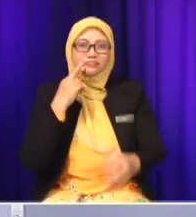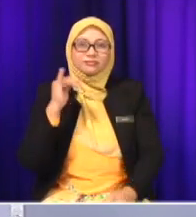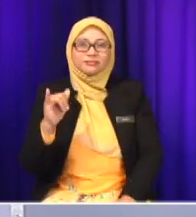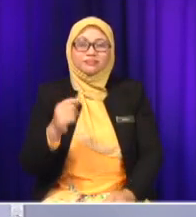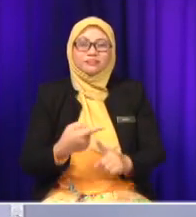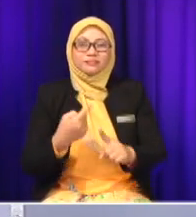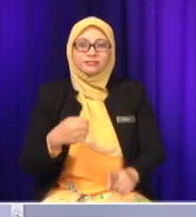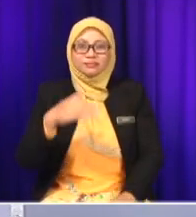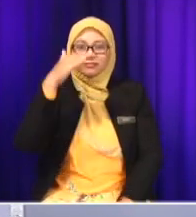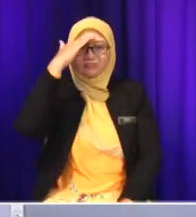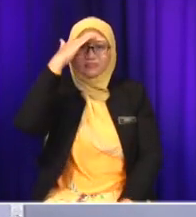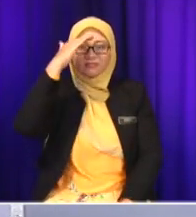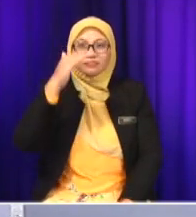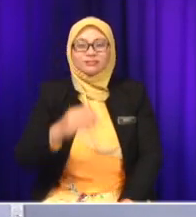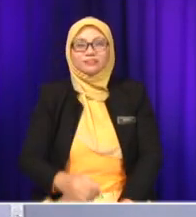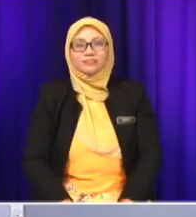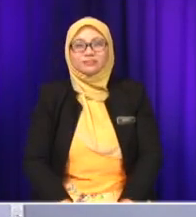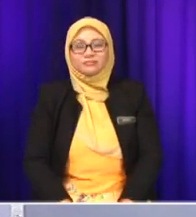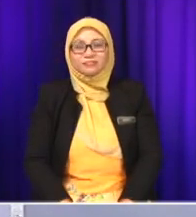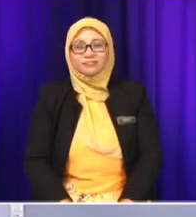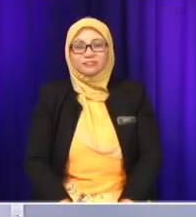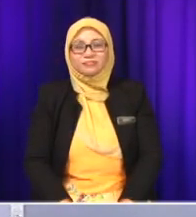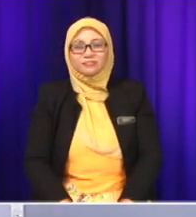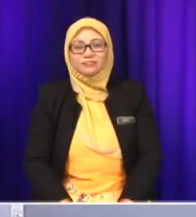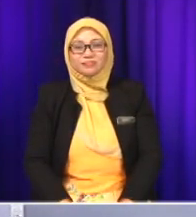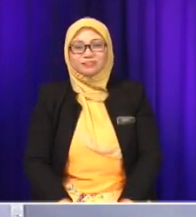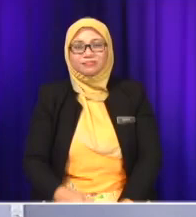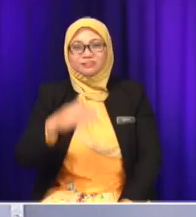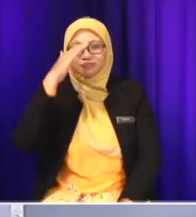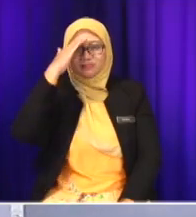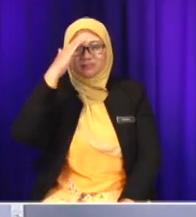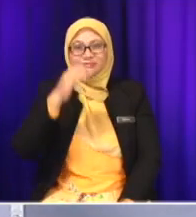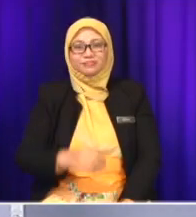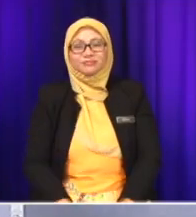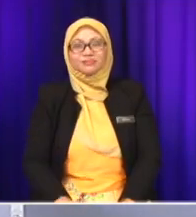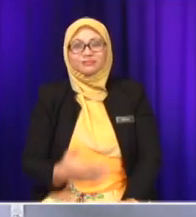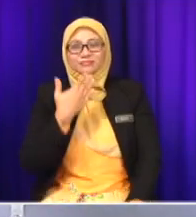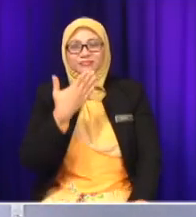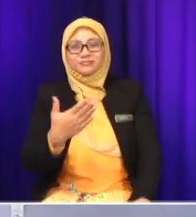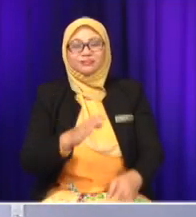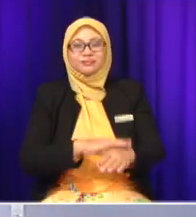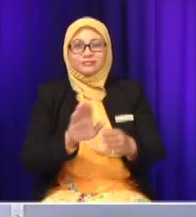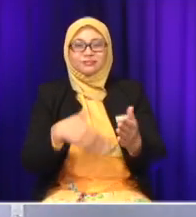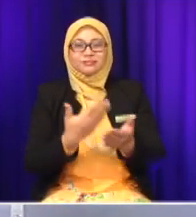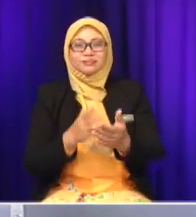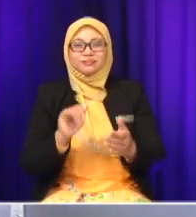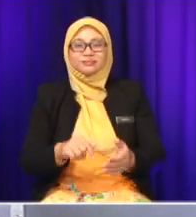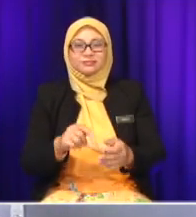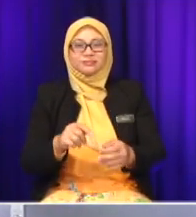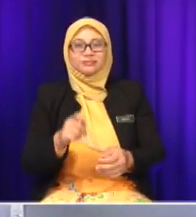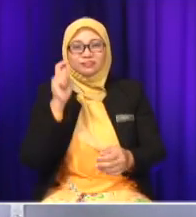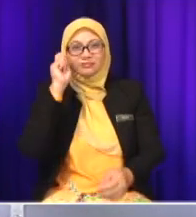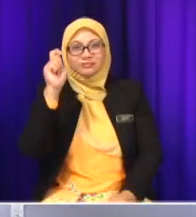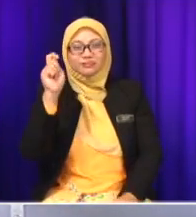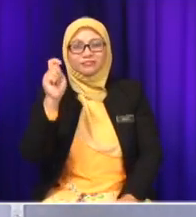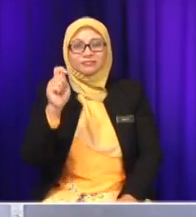daripada SM pendidikan khas vokasional Indah purura kulai Johor dan terima kasih kepada semua yang menonton sukses SPM